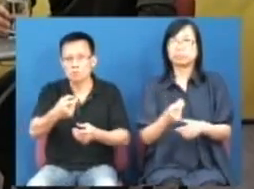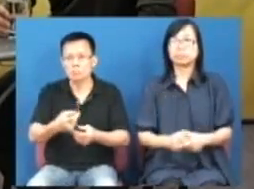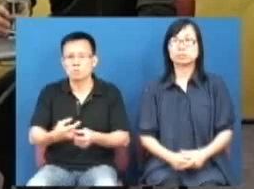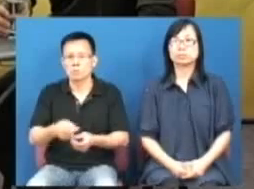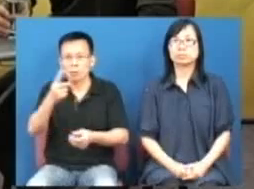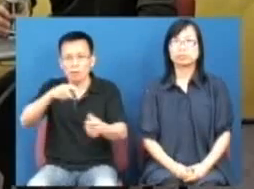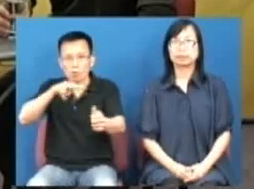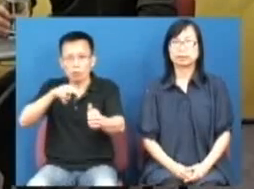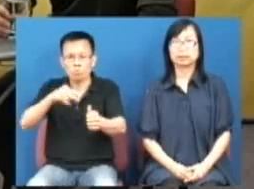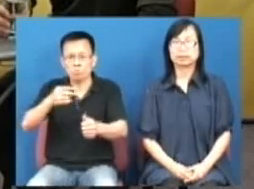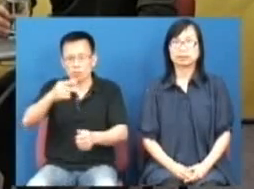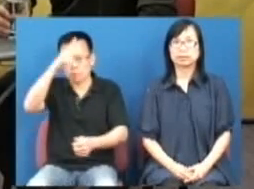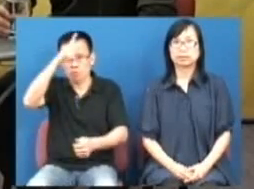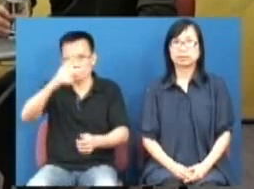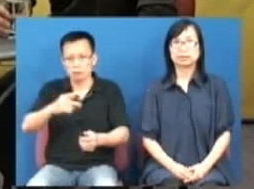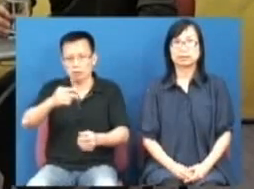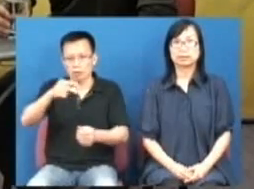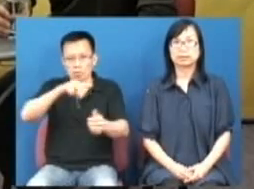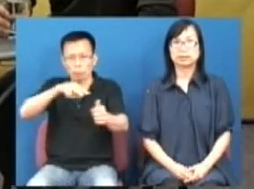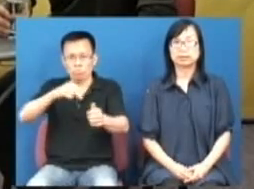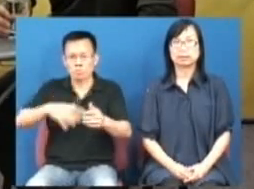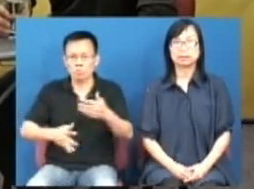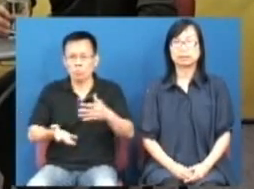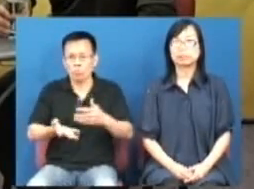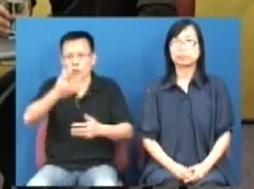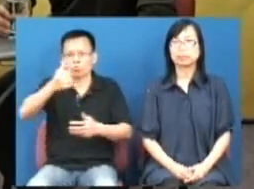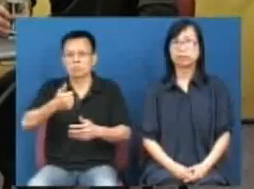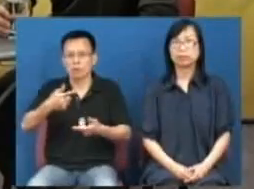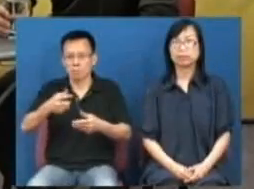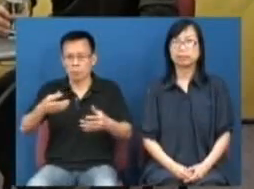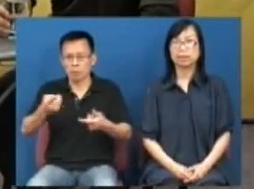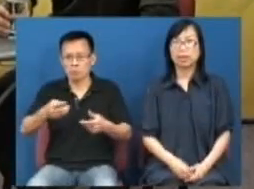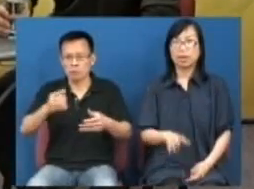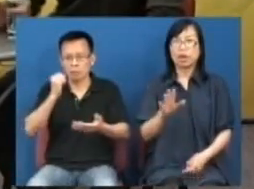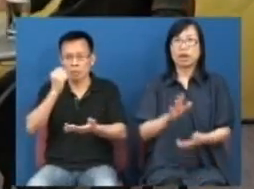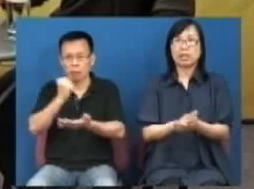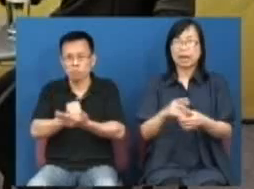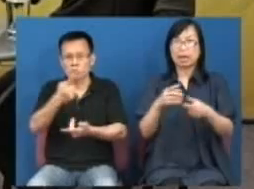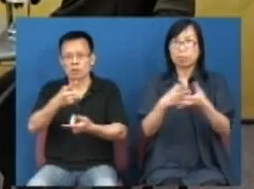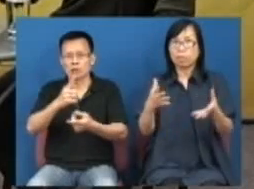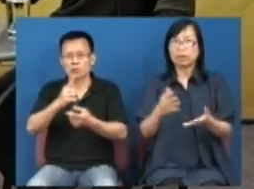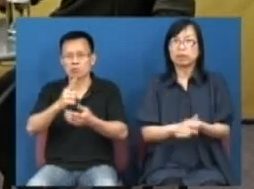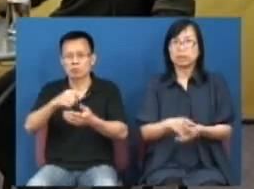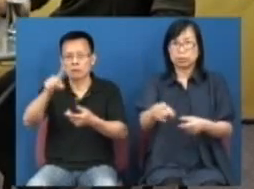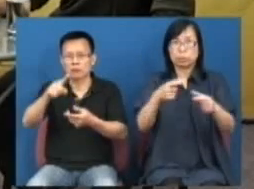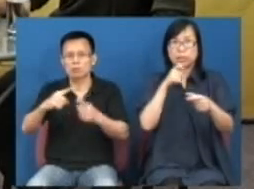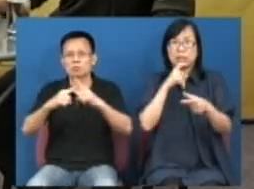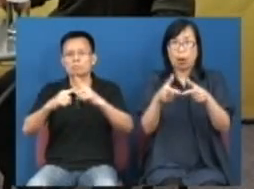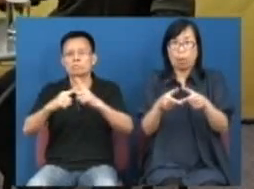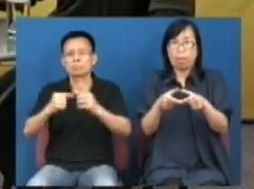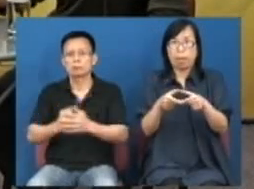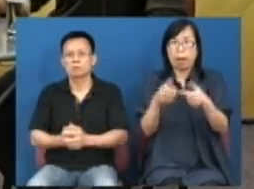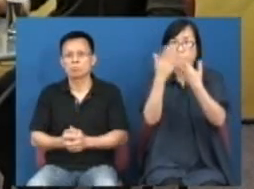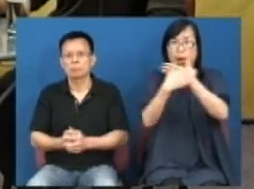你啲管理高層咧，係咪符合佢嘅，係咪合資格人士喎？ 哇！咁啊，大件事，即係叫做有啲叫有牌網台，有啲